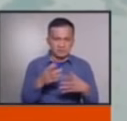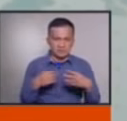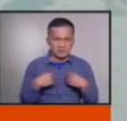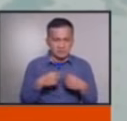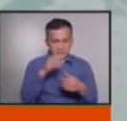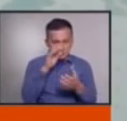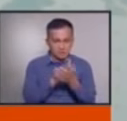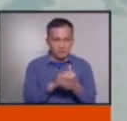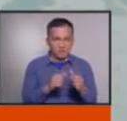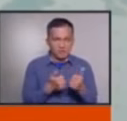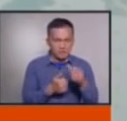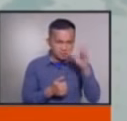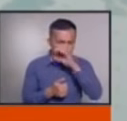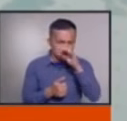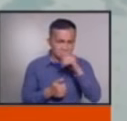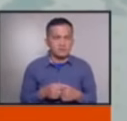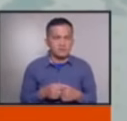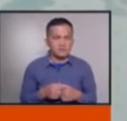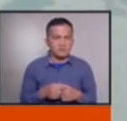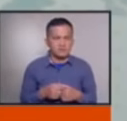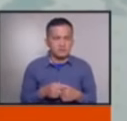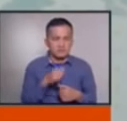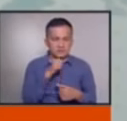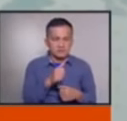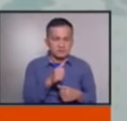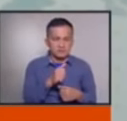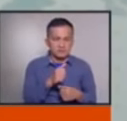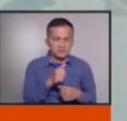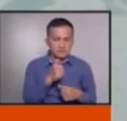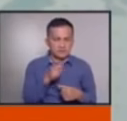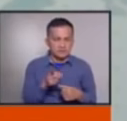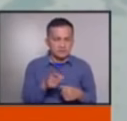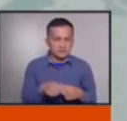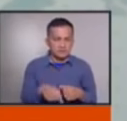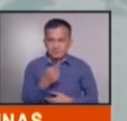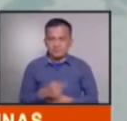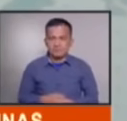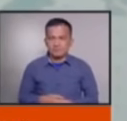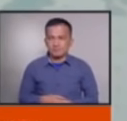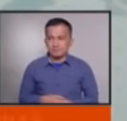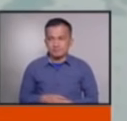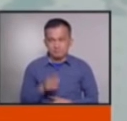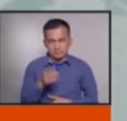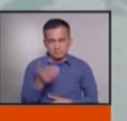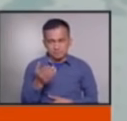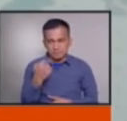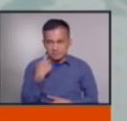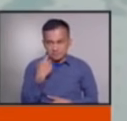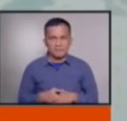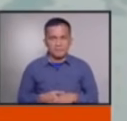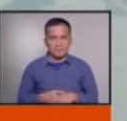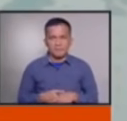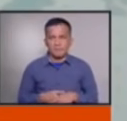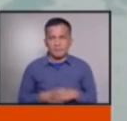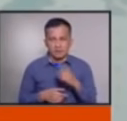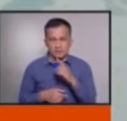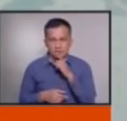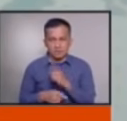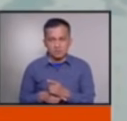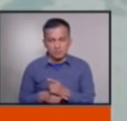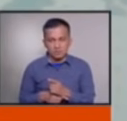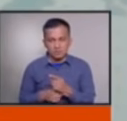niyan. Bakit maghanap pa po ako ng iba kung hindi na po nakakaano yan? Nasa kanya na lahat. Kanina ka pa umamin na